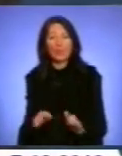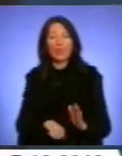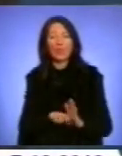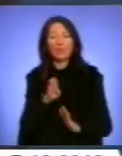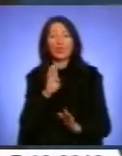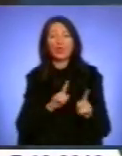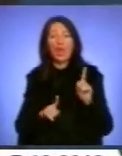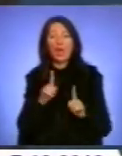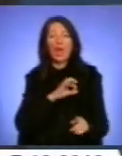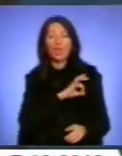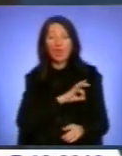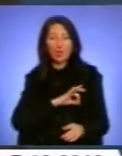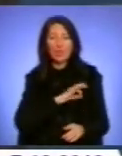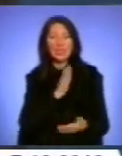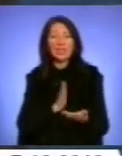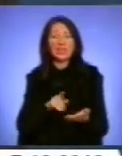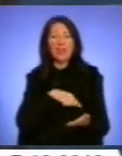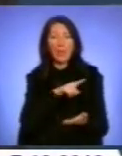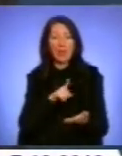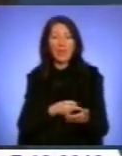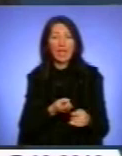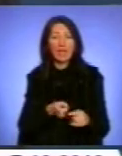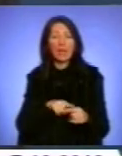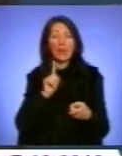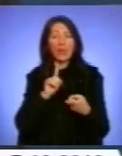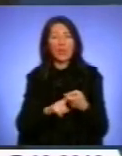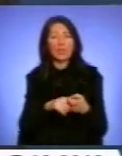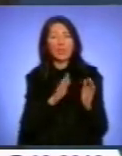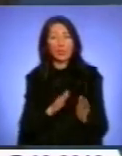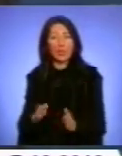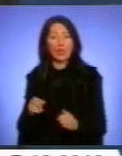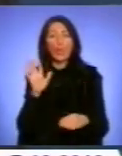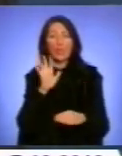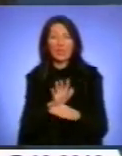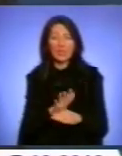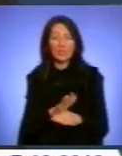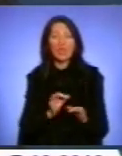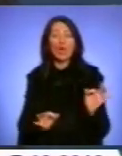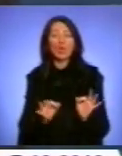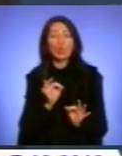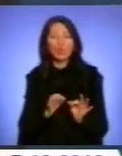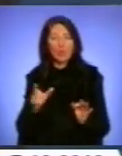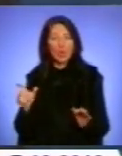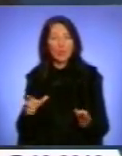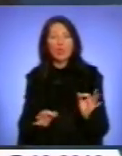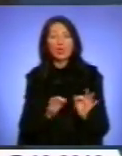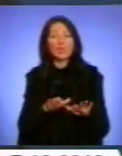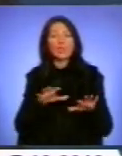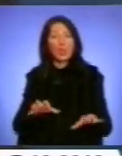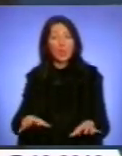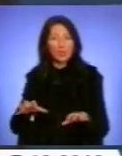ради юстиції, є питання, які пов'язані з порядком призначення суддів на суддівські